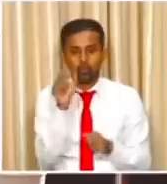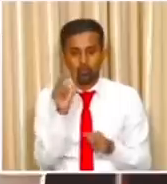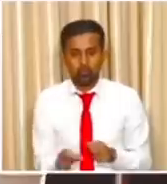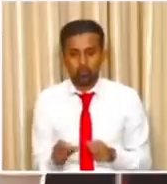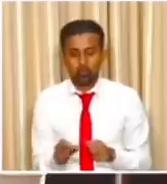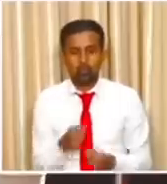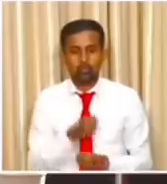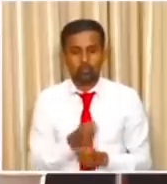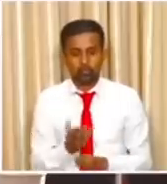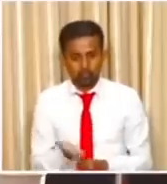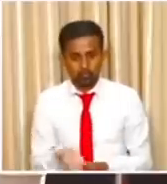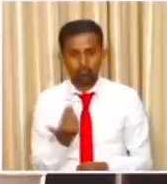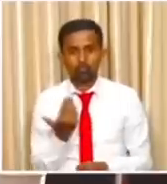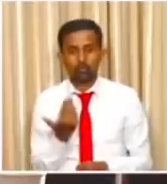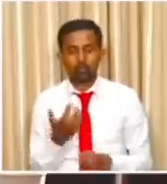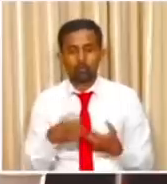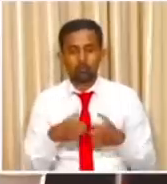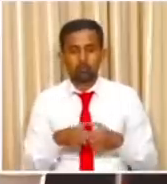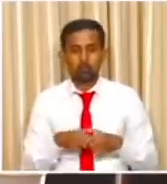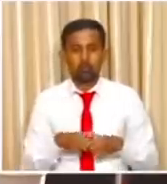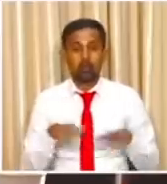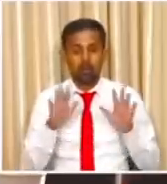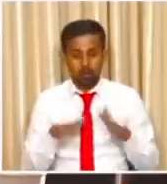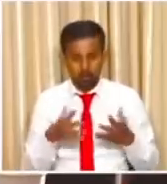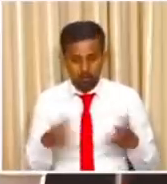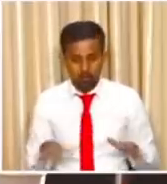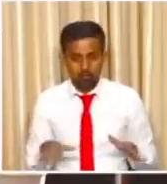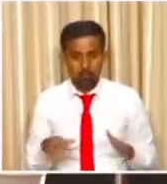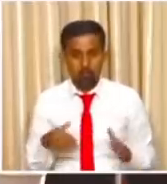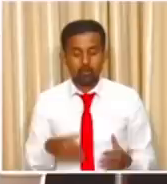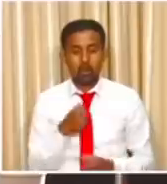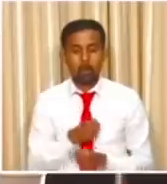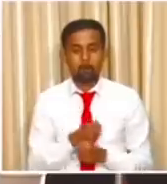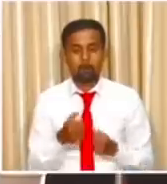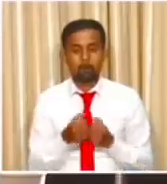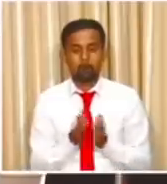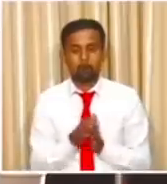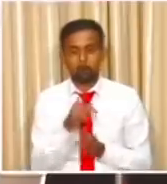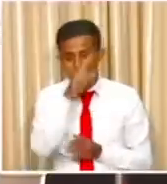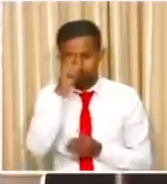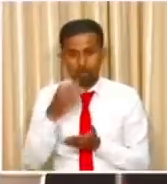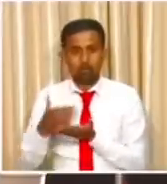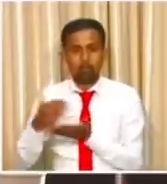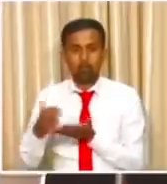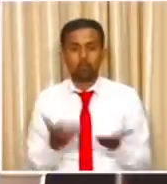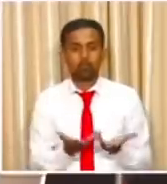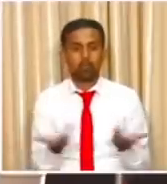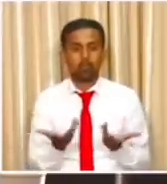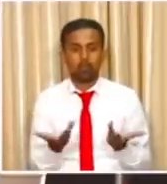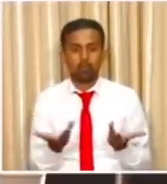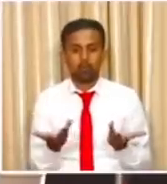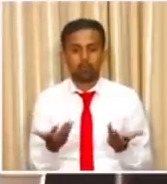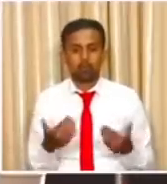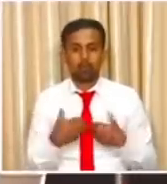මේ ආණ්ඩු විසින් ඇති කරන ද අර්බුදයේ ප්‍රතිඵලයක් විසින් තමයි අද බැංකුවට තමන්ගේ වාරික ගෙවා ගන්න බැරි තත්ත්වයක් ඇති වී තිබෙන්නේ. දැන්